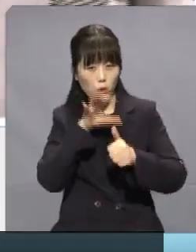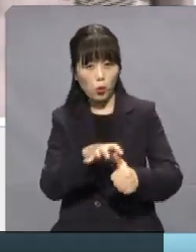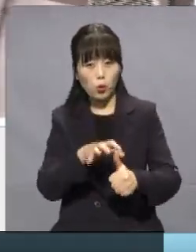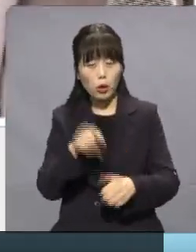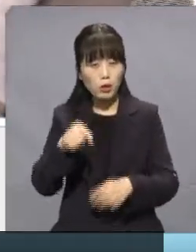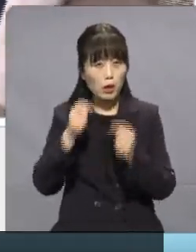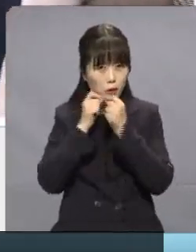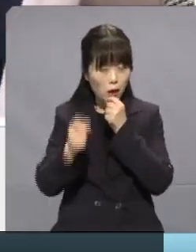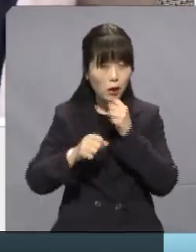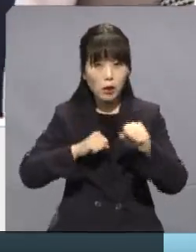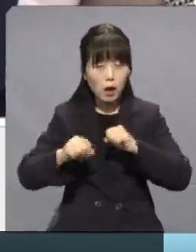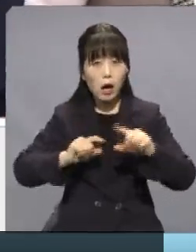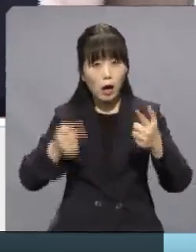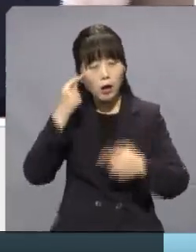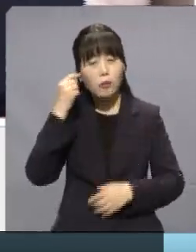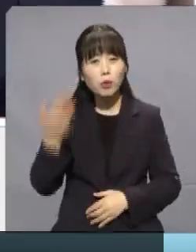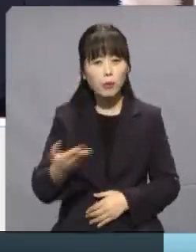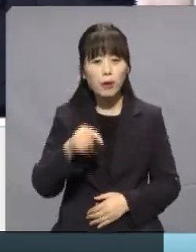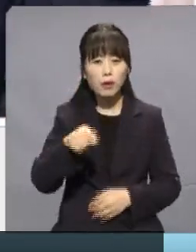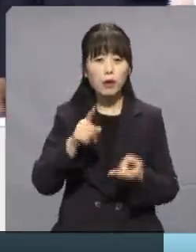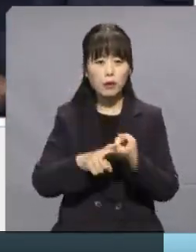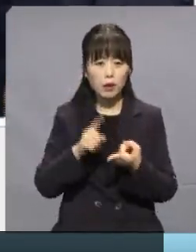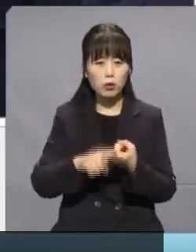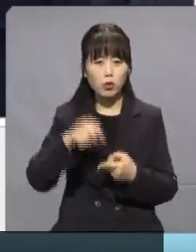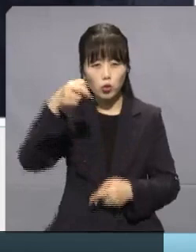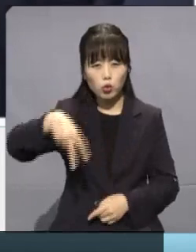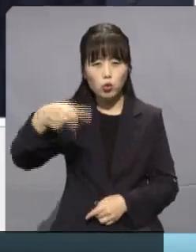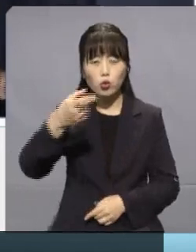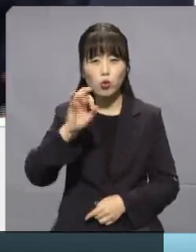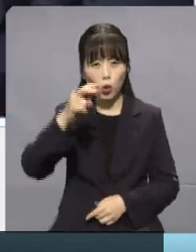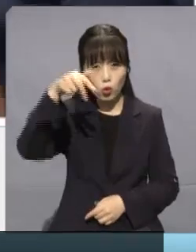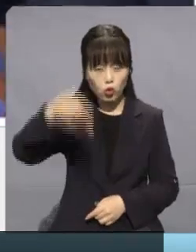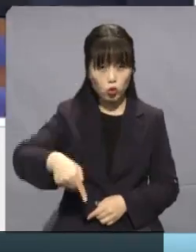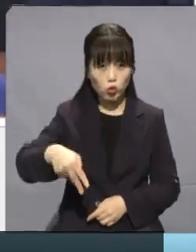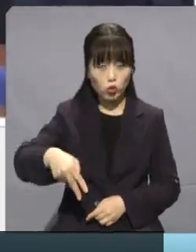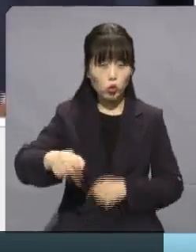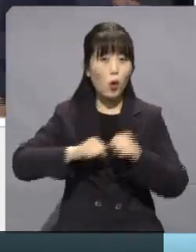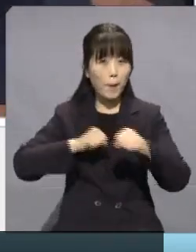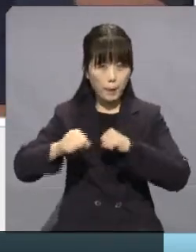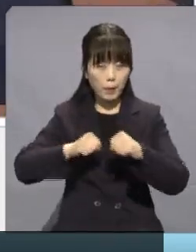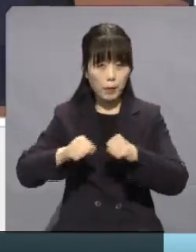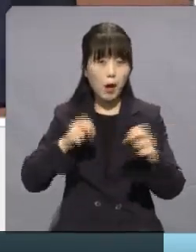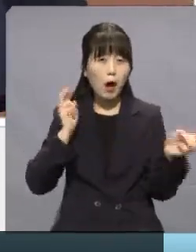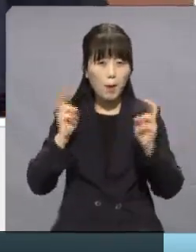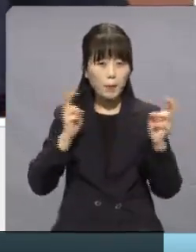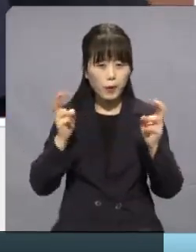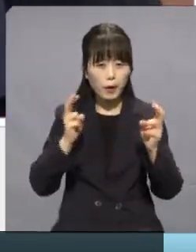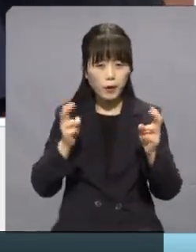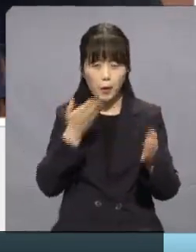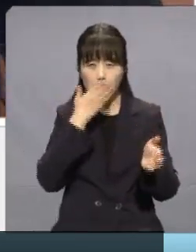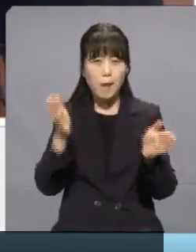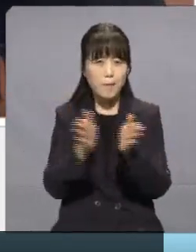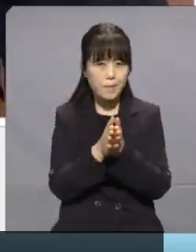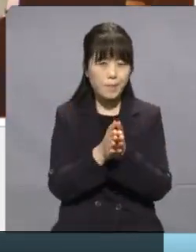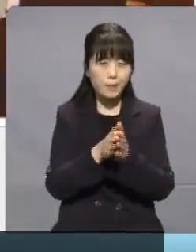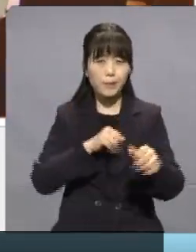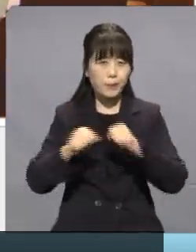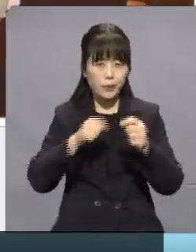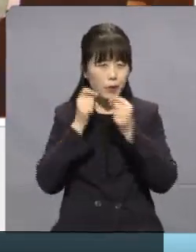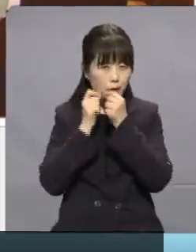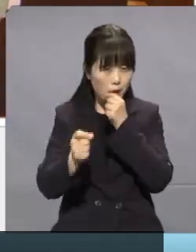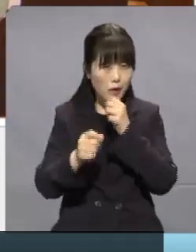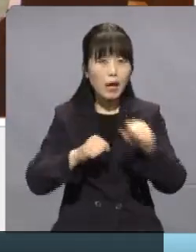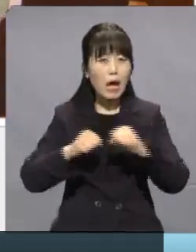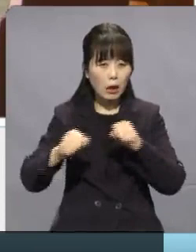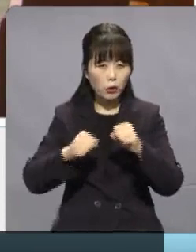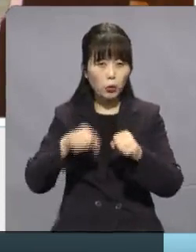사기극 아니냐 이렇게 되면 이것은 유동규가 벌인 유동규가 업자들과 격탄을 해서 벌인 사기극이다